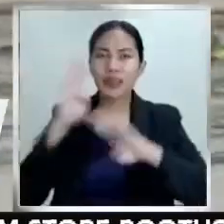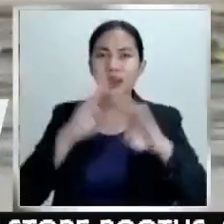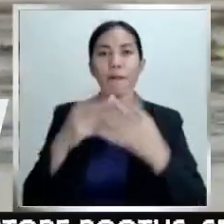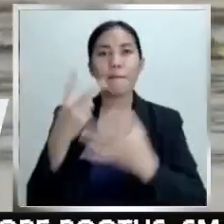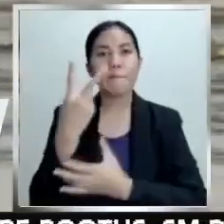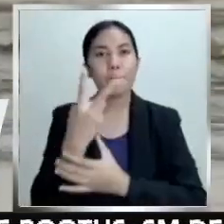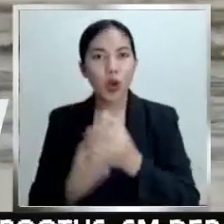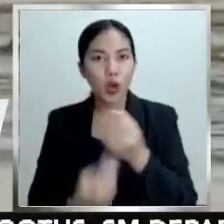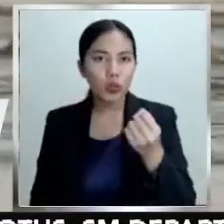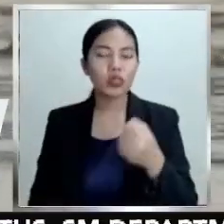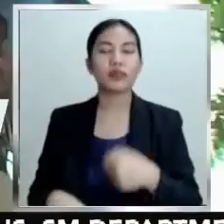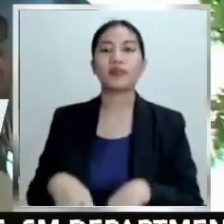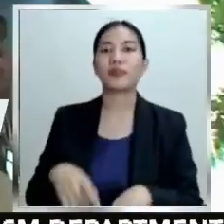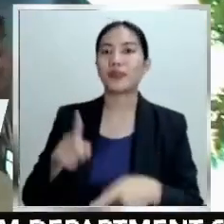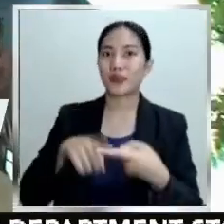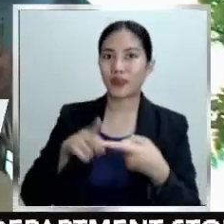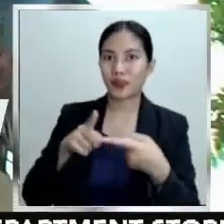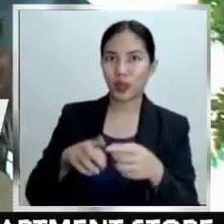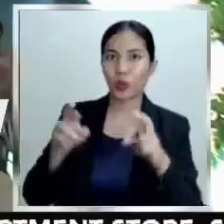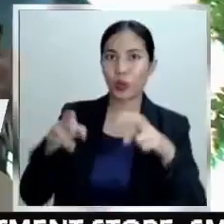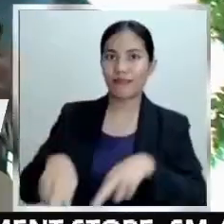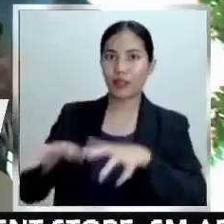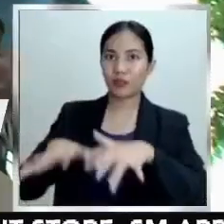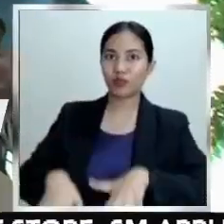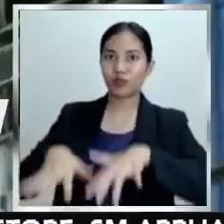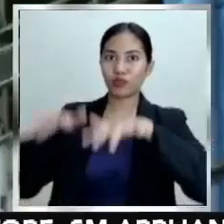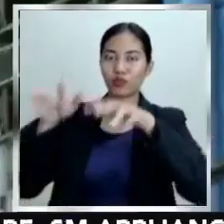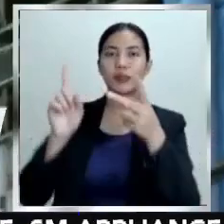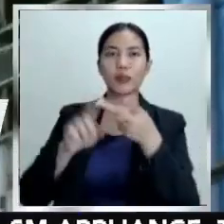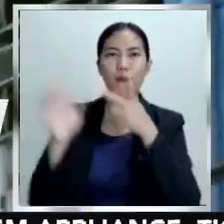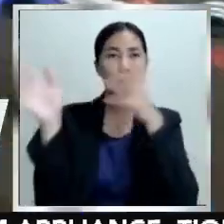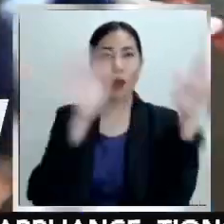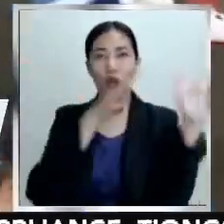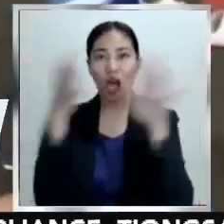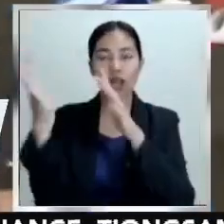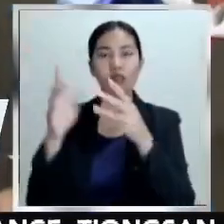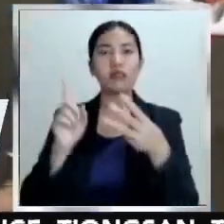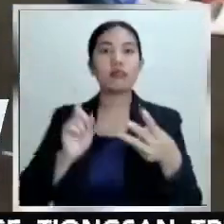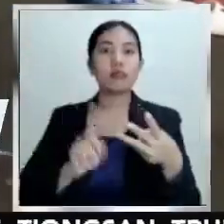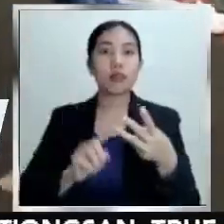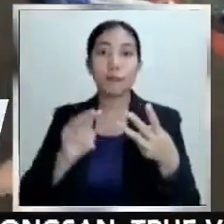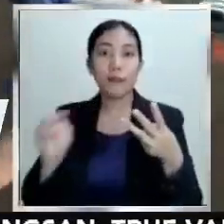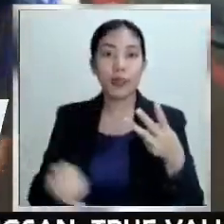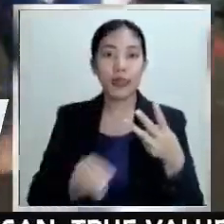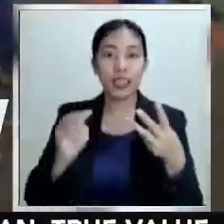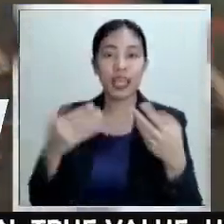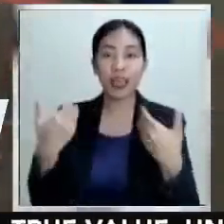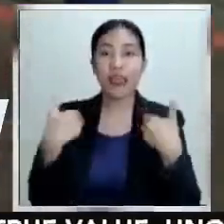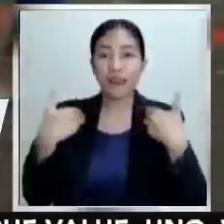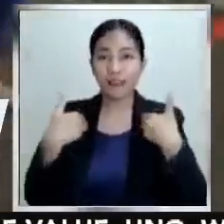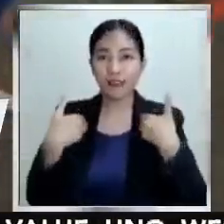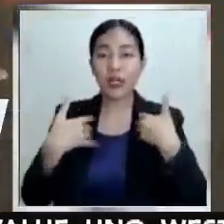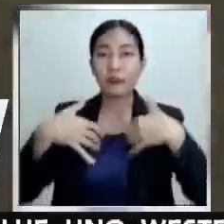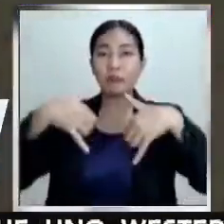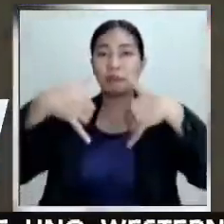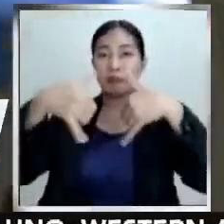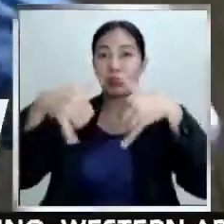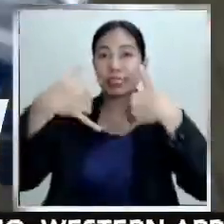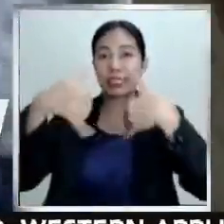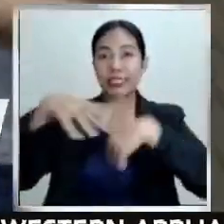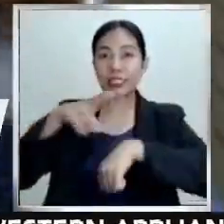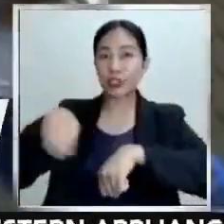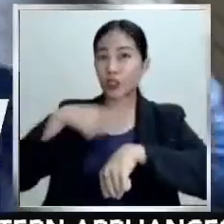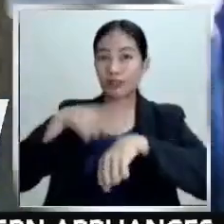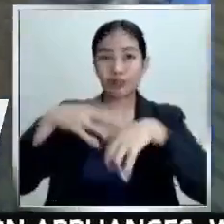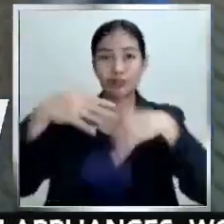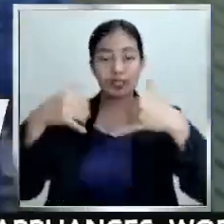at ang palarong pambansa na gaganapin dito simula sa Lunes. Ang 25,000 delegado nito nakabilit sa mga